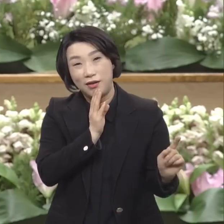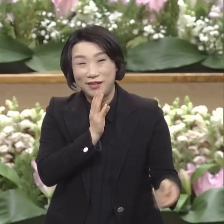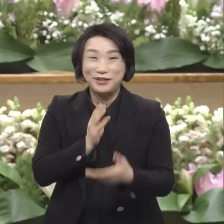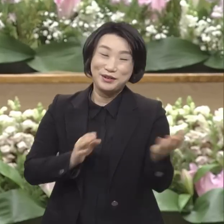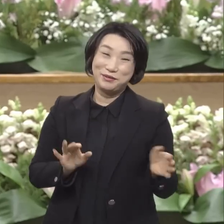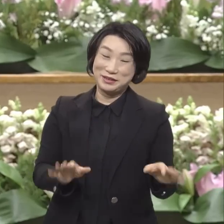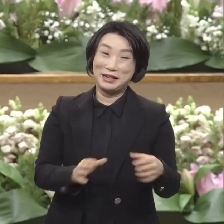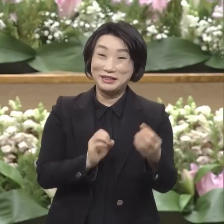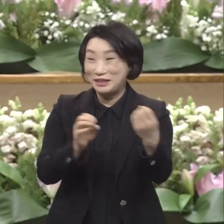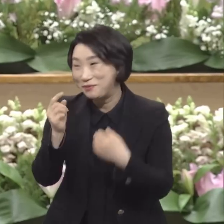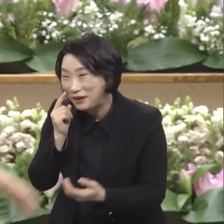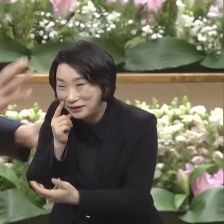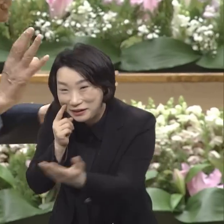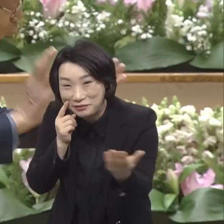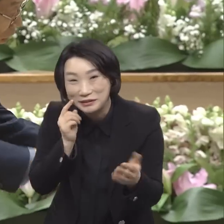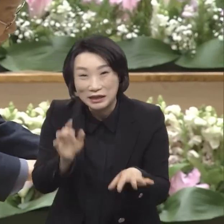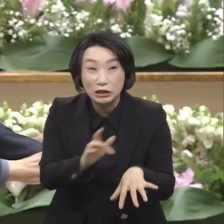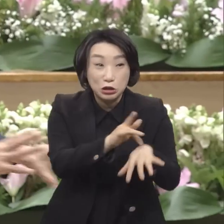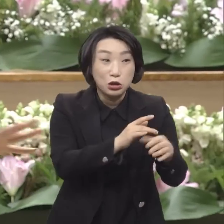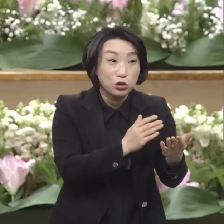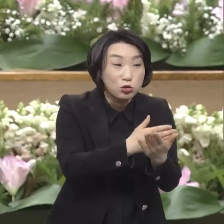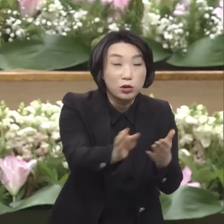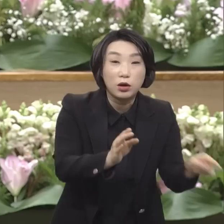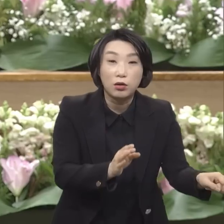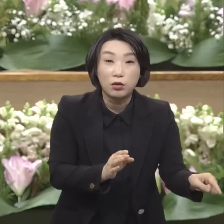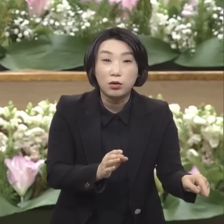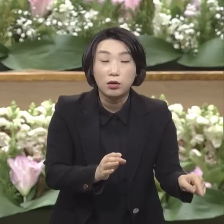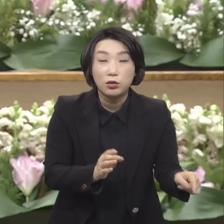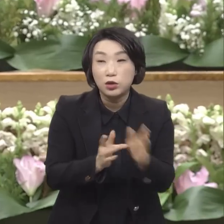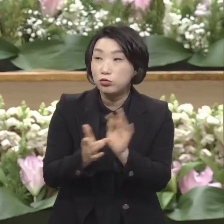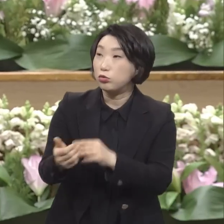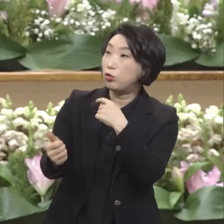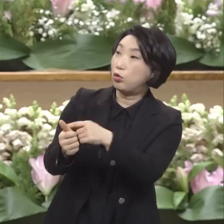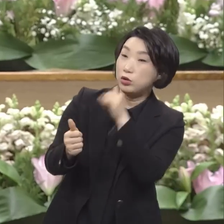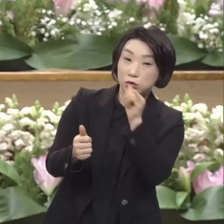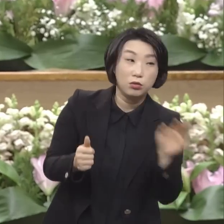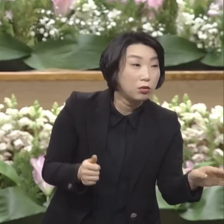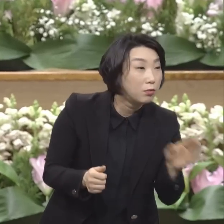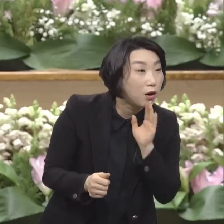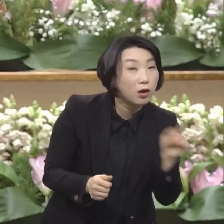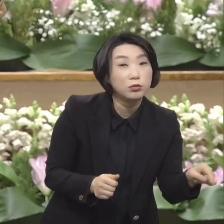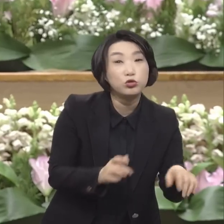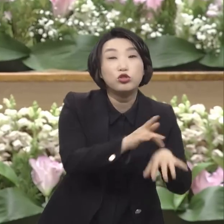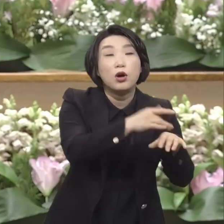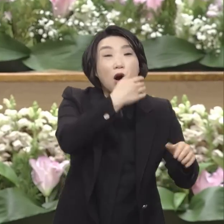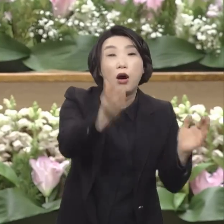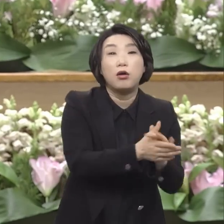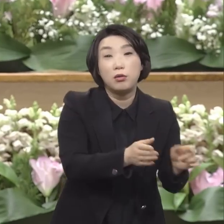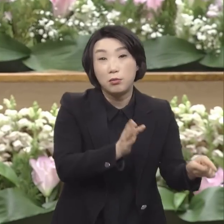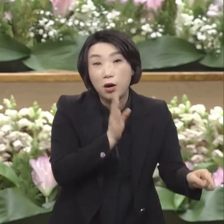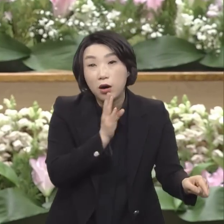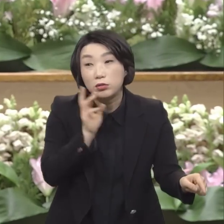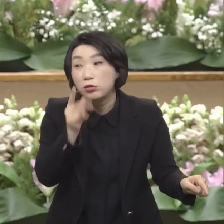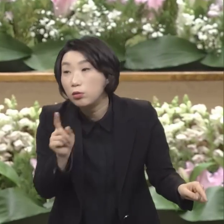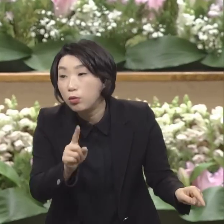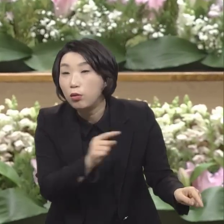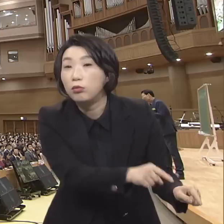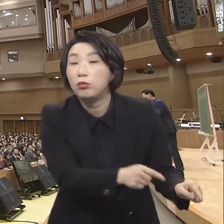자, 말해봐. 귀신을 쫓아낸다고 예수님 흙 뜯어. 그러면 귀신과 한 패거리요? 한 패거리가 아니요.